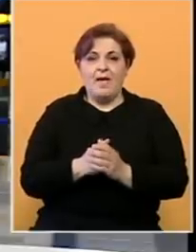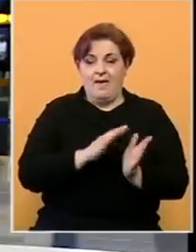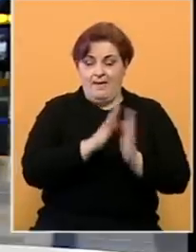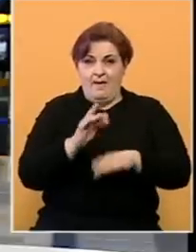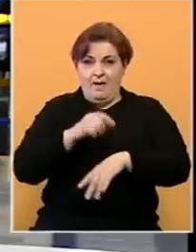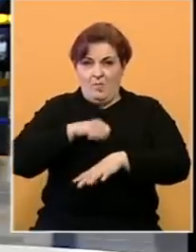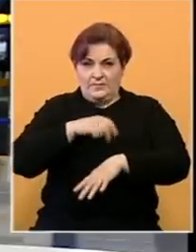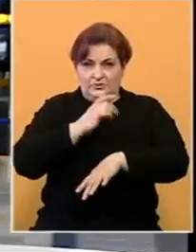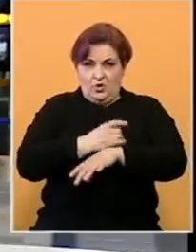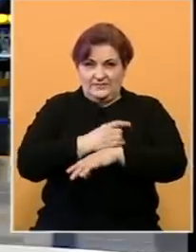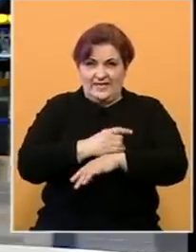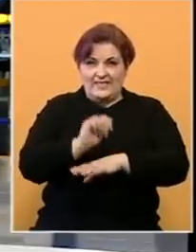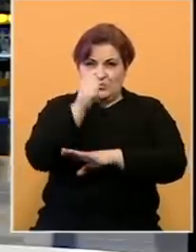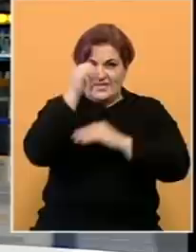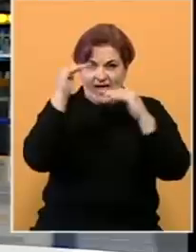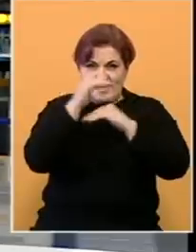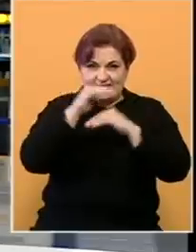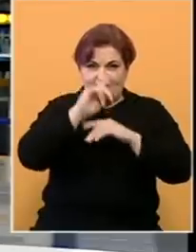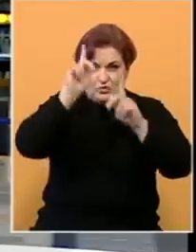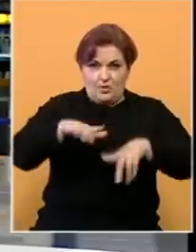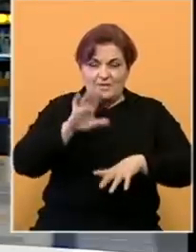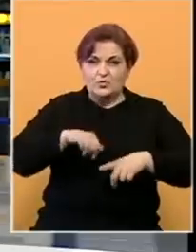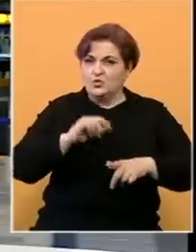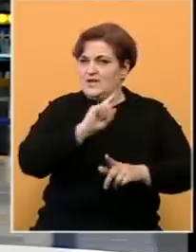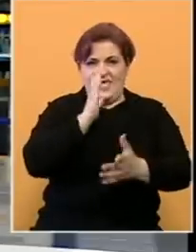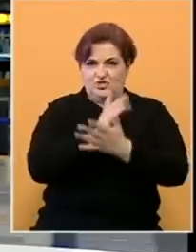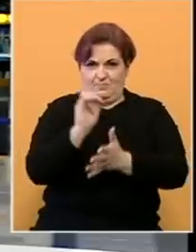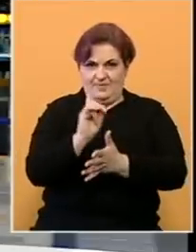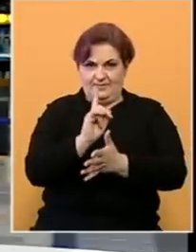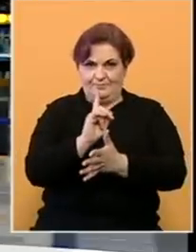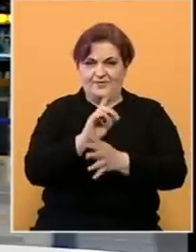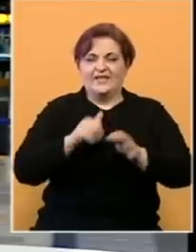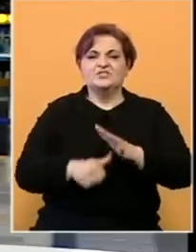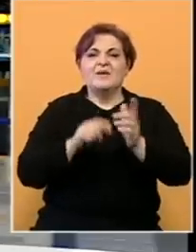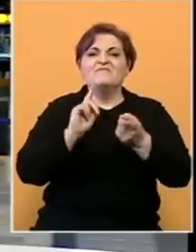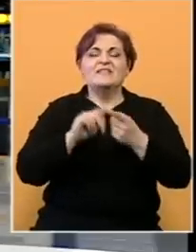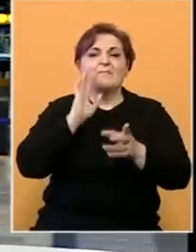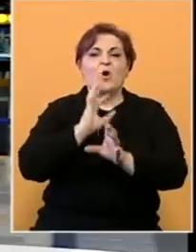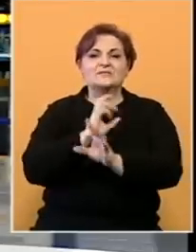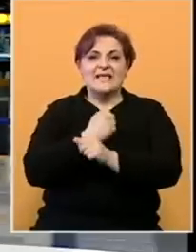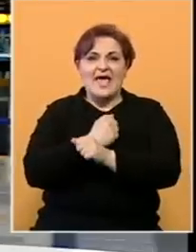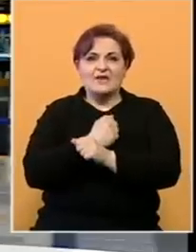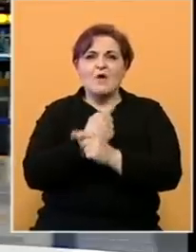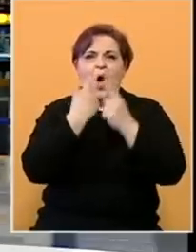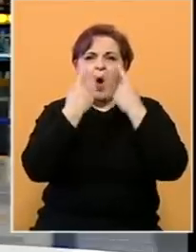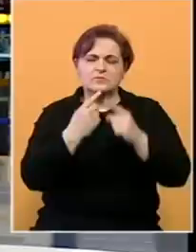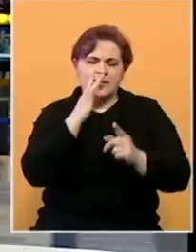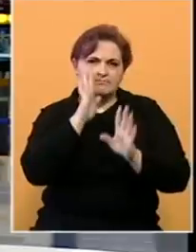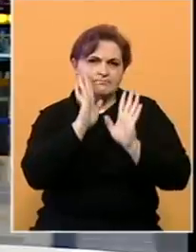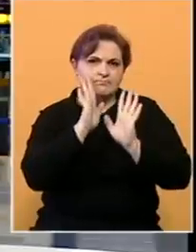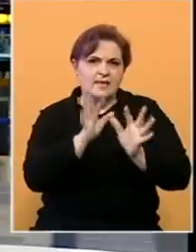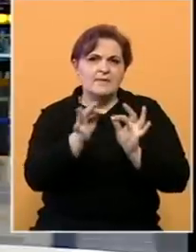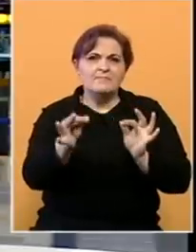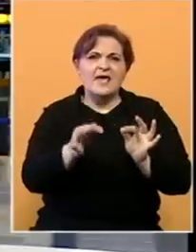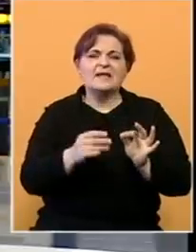Pomjeranja policijskog sata na period od 23 sata do 5 ujutro neće biti. Krizni štab Federacije Bosne i Hercegovine ostaje pri